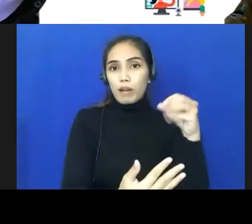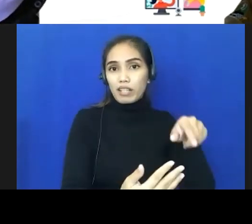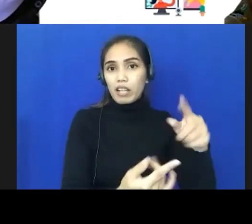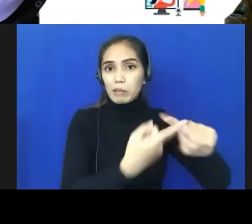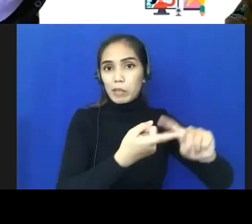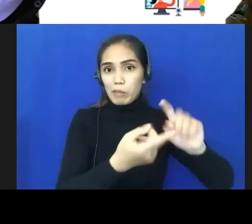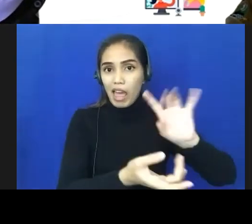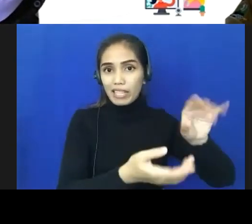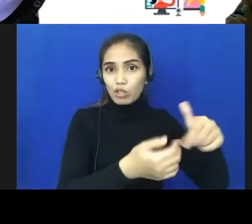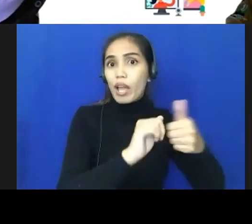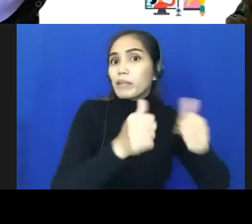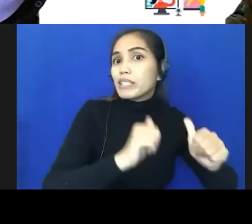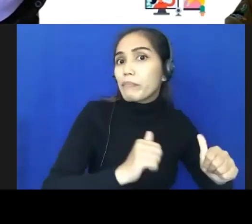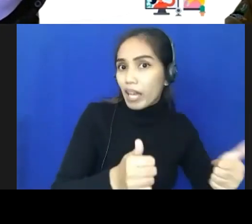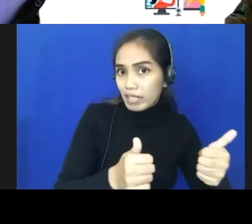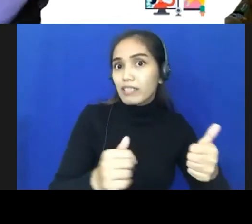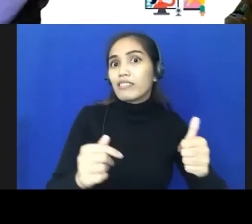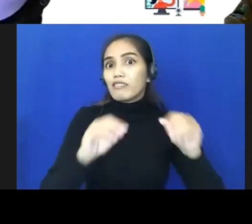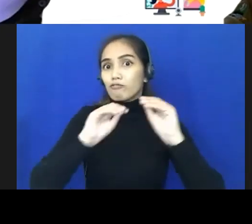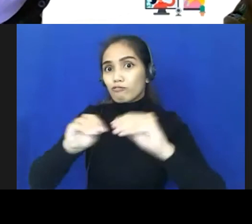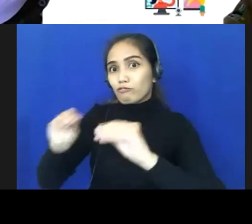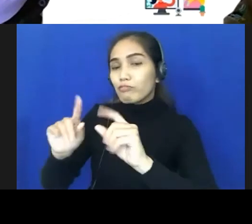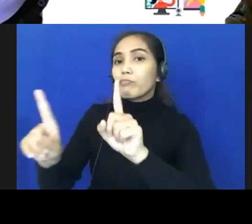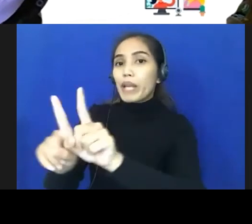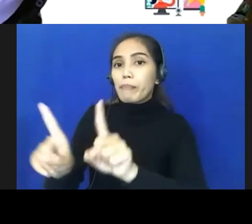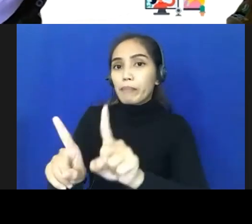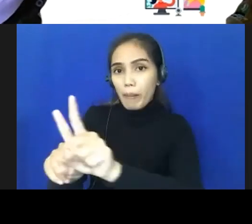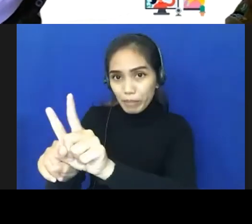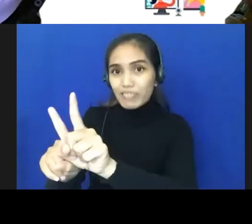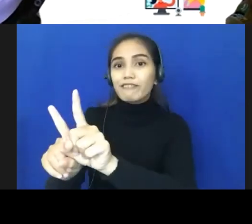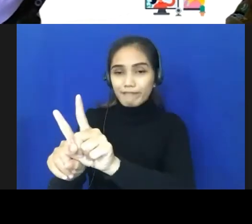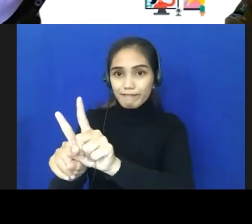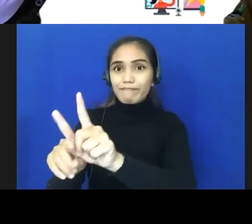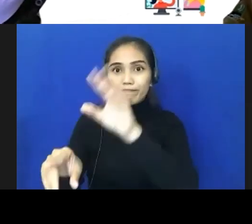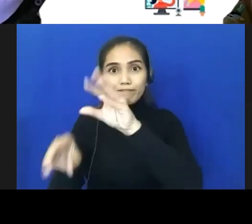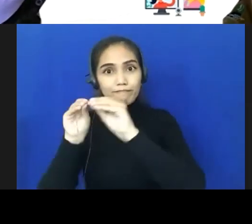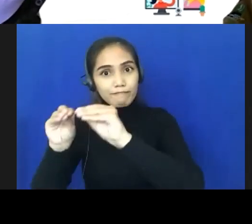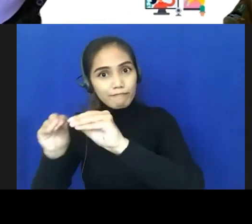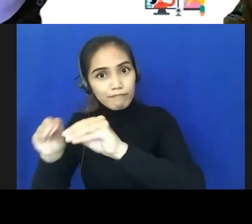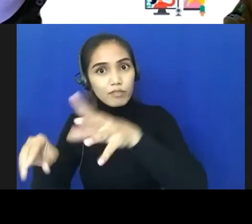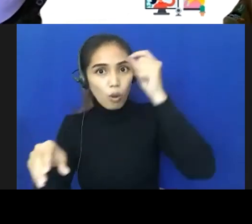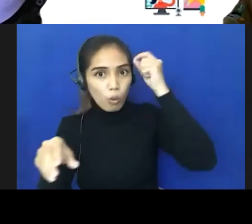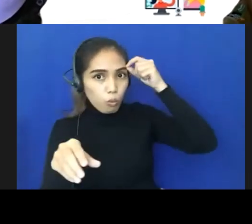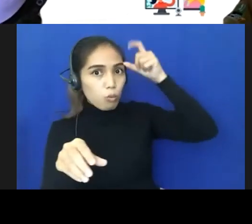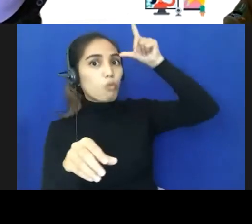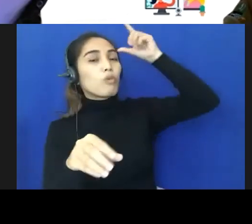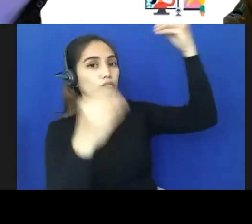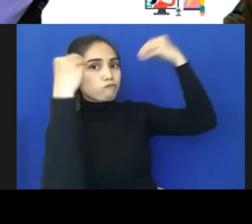yang mempersiapkan para pendamping ini ya Dok ya? Iya. Para pendamping ini yang nantinya akan mendampingi 17